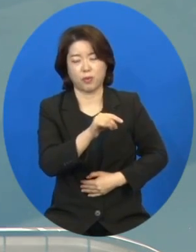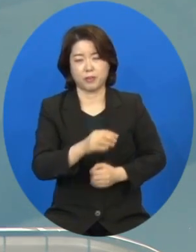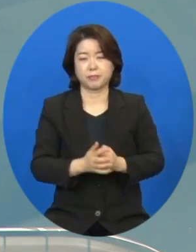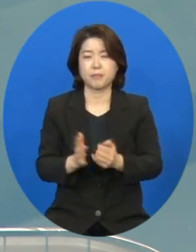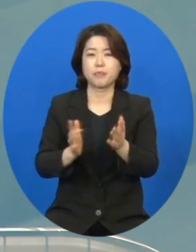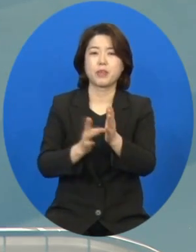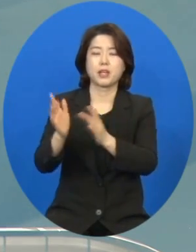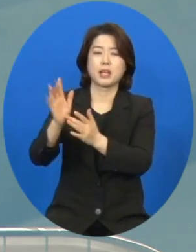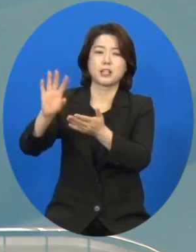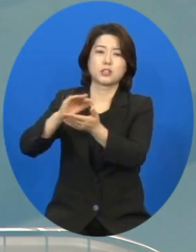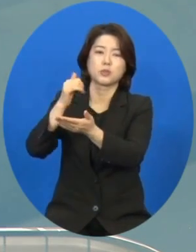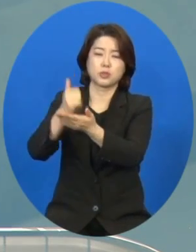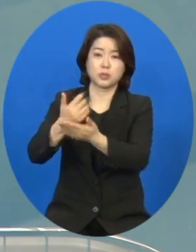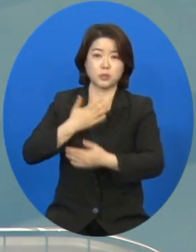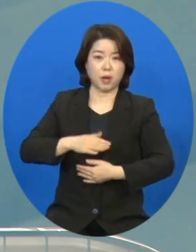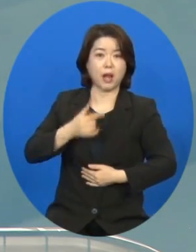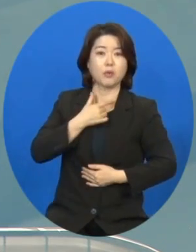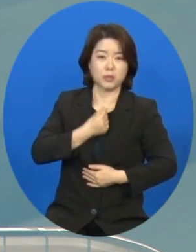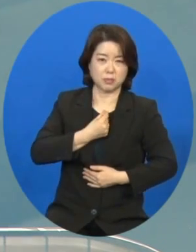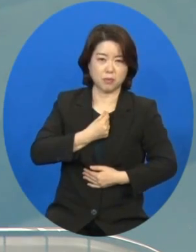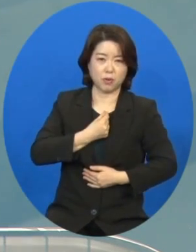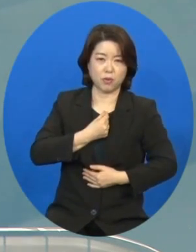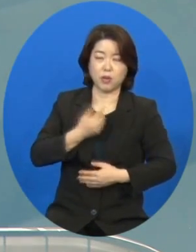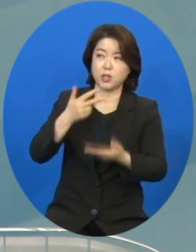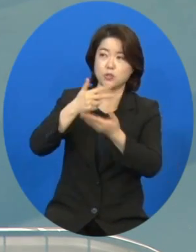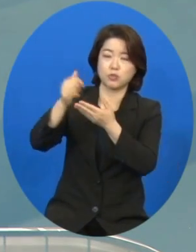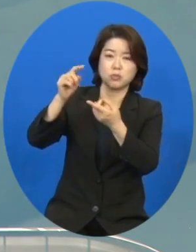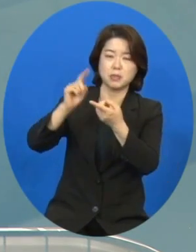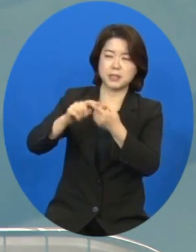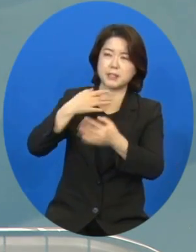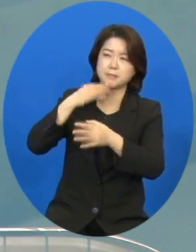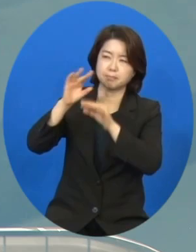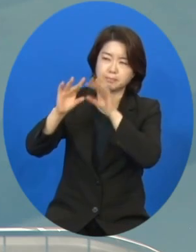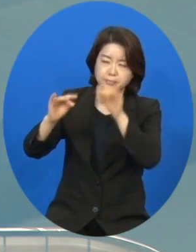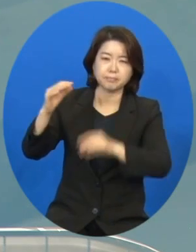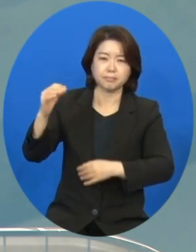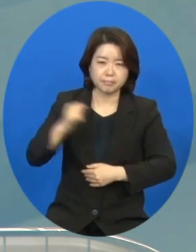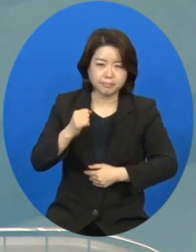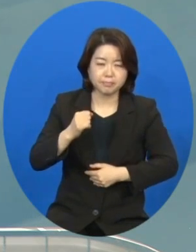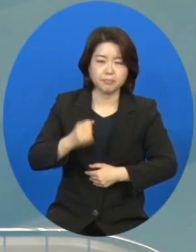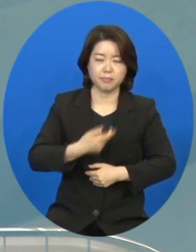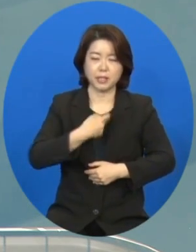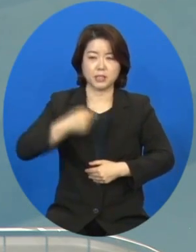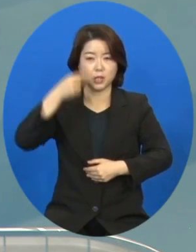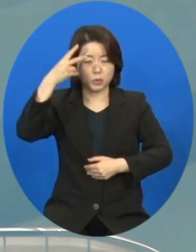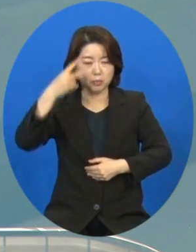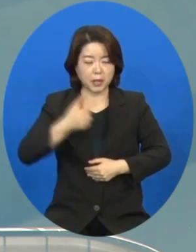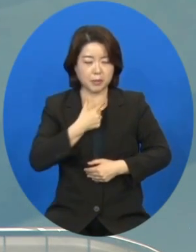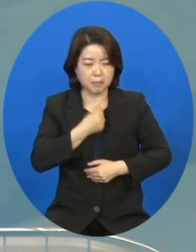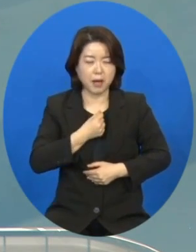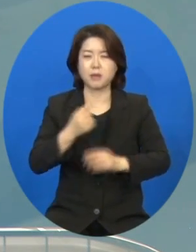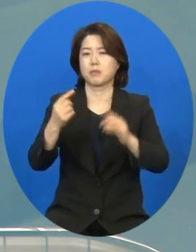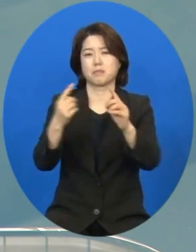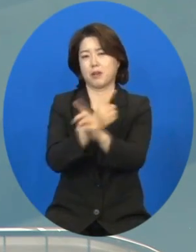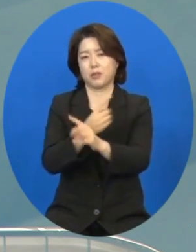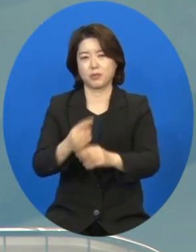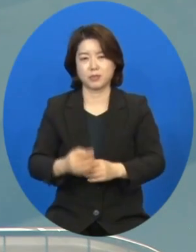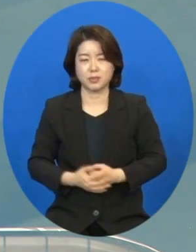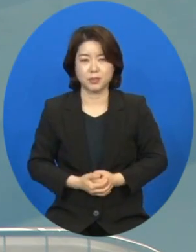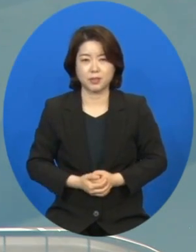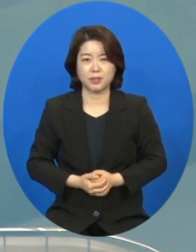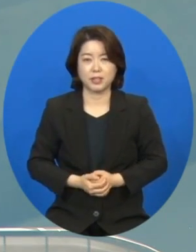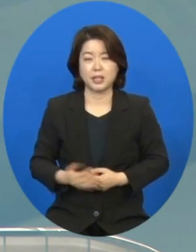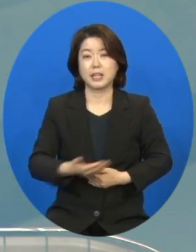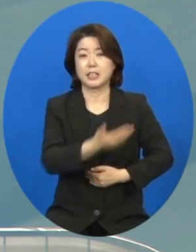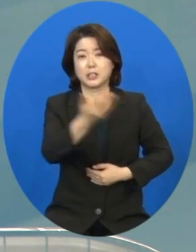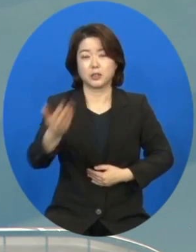그리스도를 알고 싶어서 주님에 대한 갈망으로 사도 바울의 갈망이 바뀌어버렸어요.